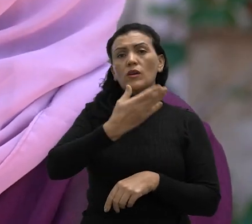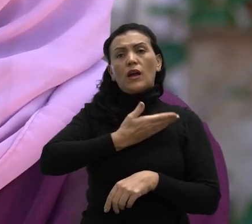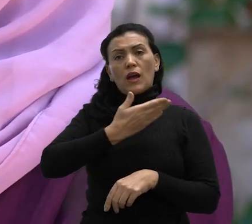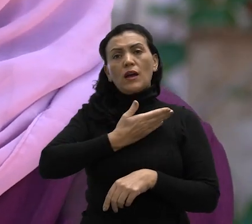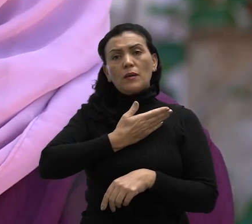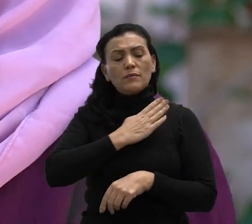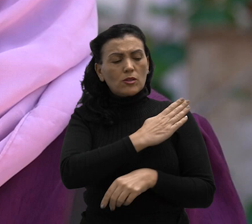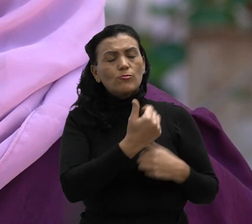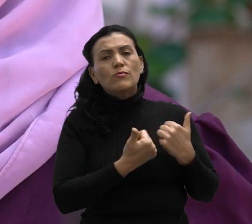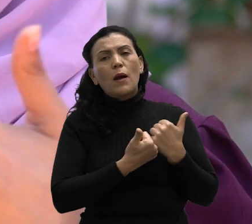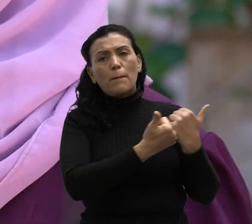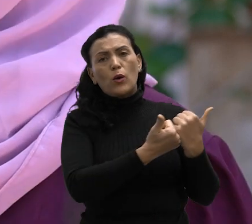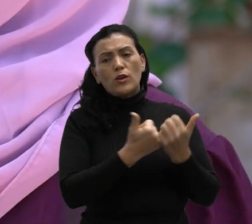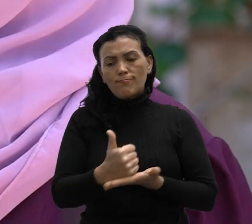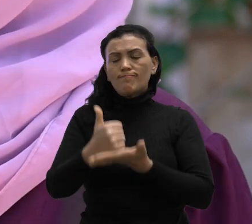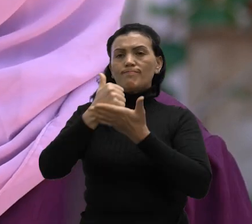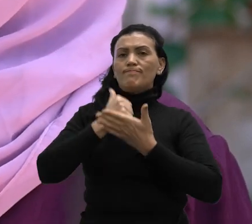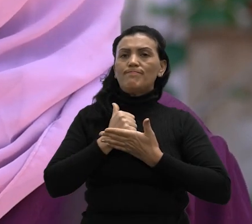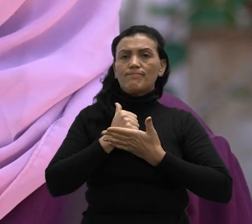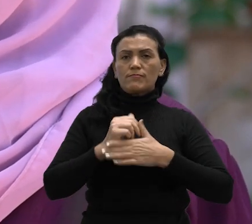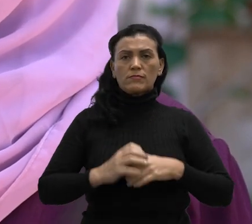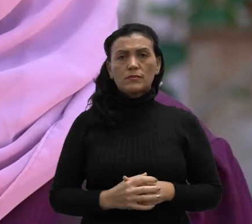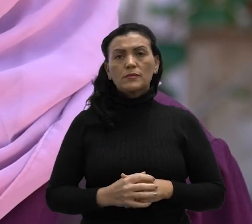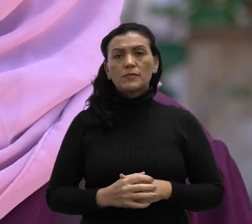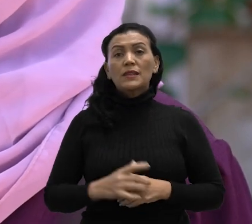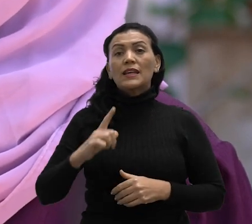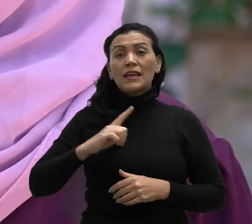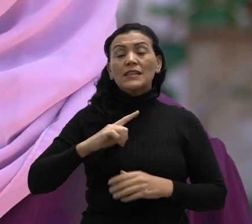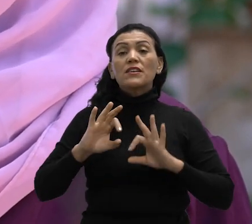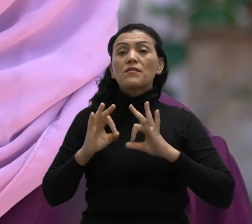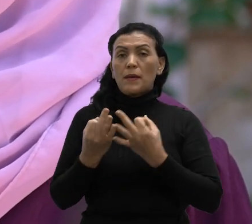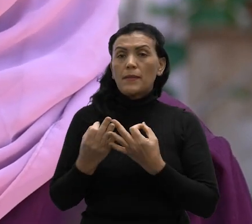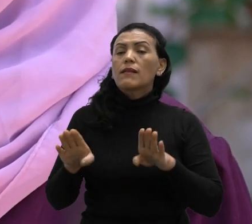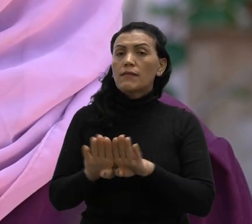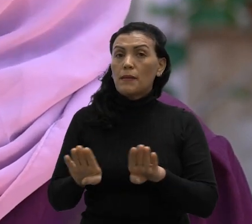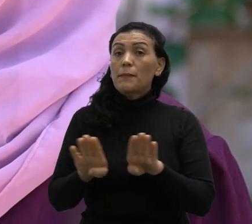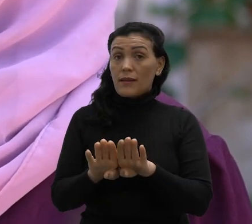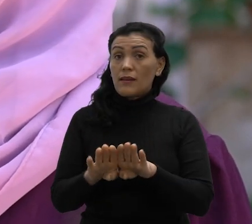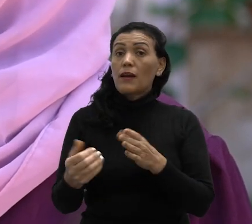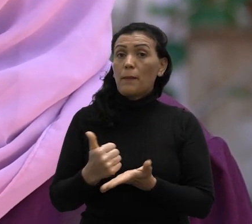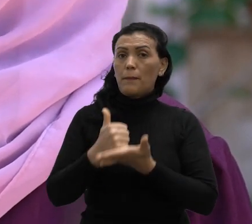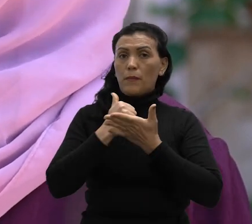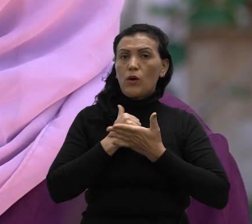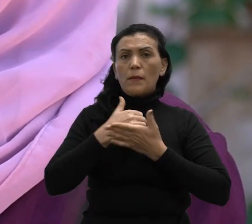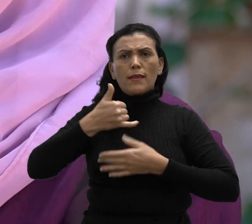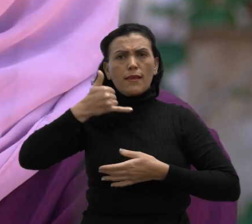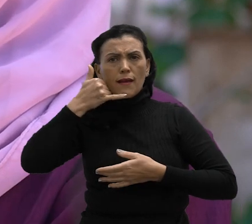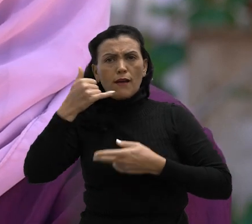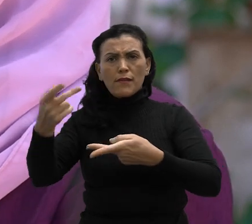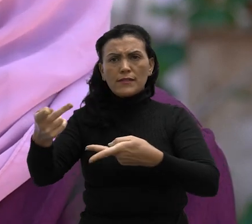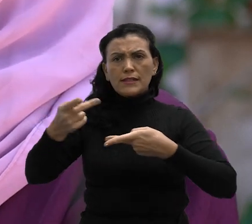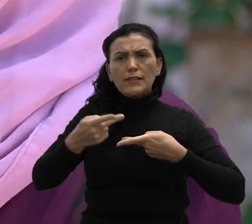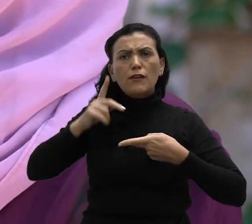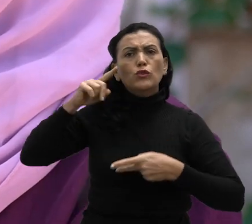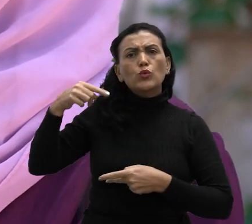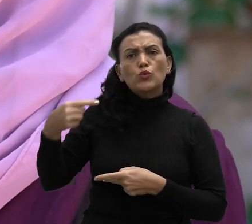وكانوا معايا يعني لا غنى عن عيلتي، كل يوم مثلاً ييجوا ويتصلوا ويتطمنوا، غير إنه مثلاً لقوني أنا طافية نت أو مثلاً